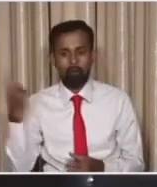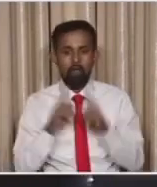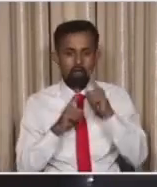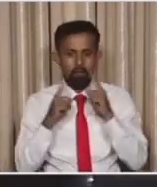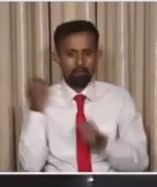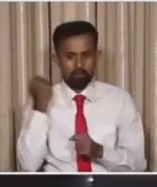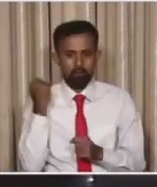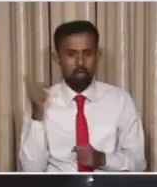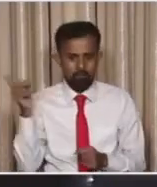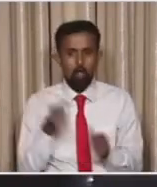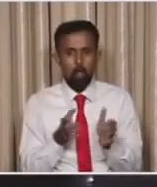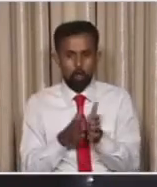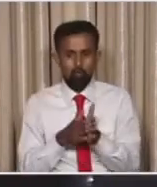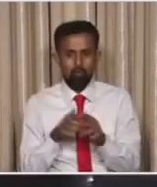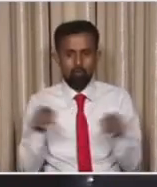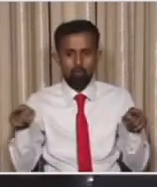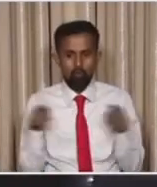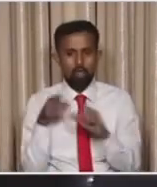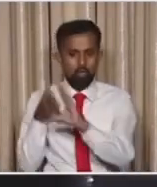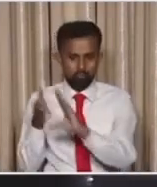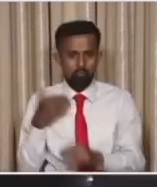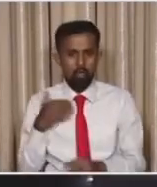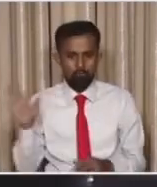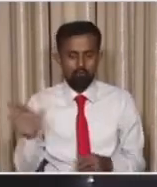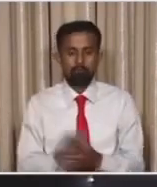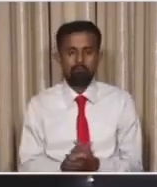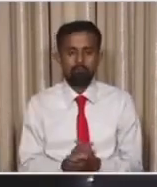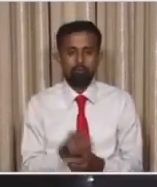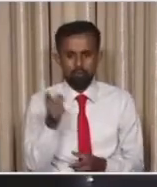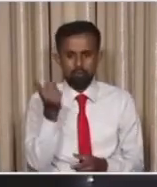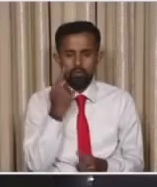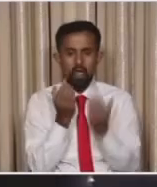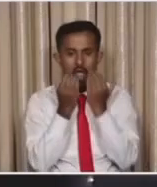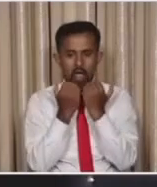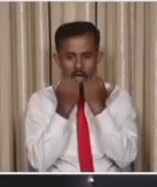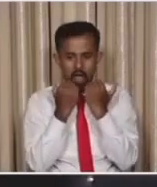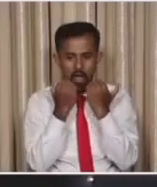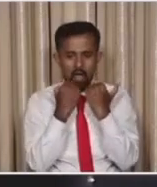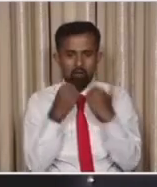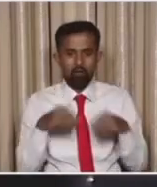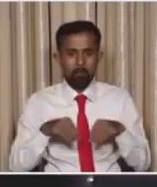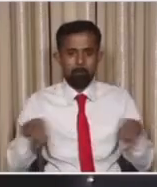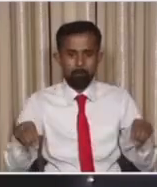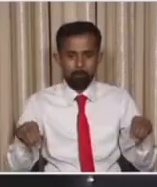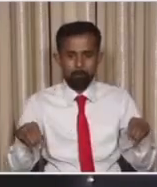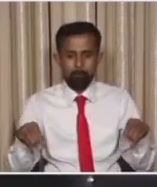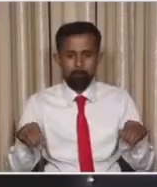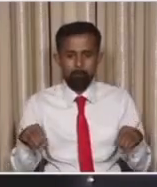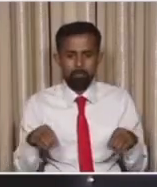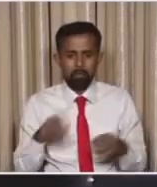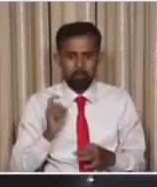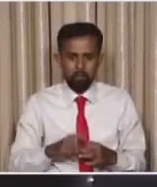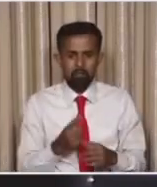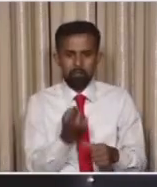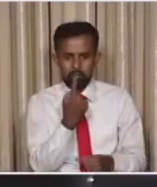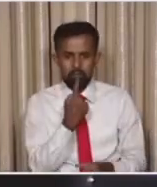සාකච්ඡාවක හිටියේ එහා කමිටි රූම් එකක කෙසේ වෙතත් ඔබතුමිය කියලා තිබුණා මේ බඩගිනුගු වගාව සඳහා එක කාරණයක් කියලා